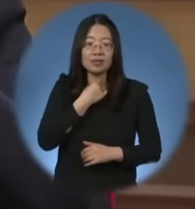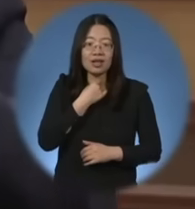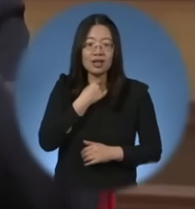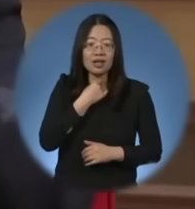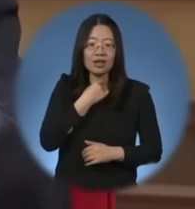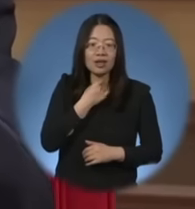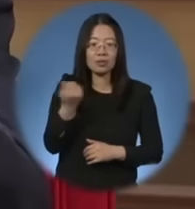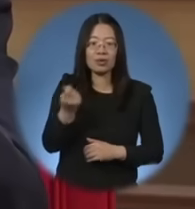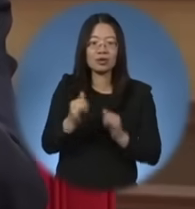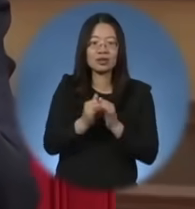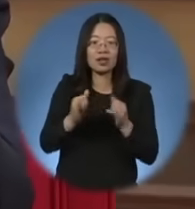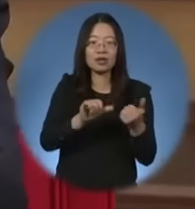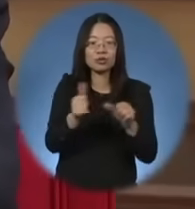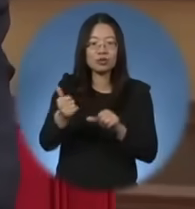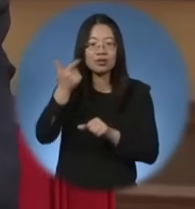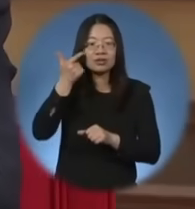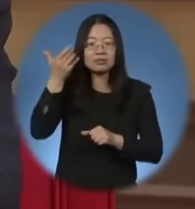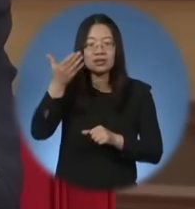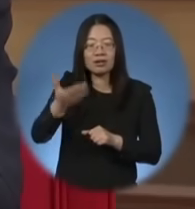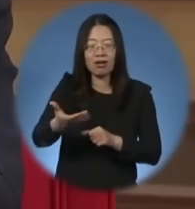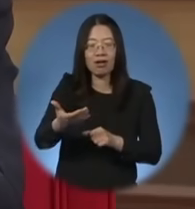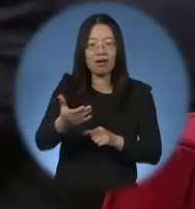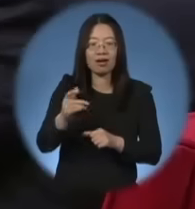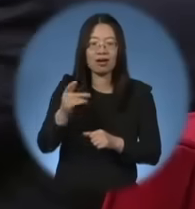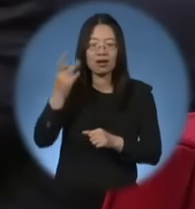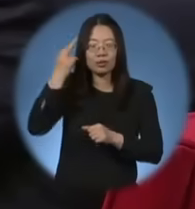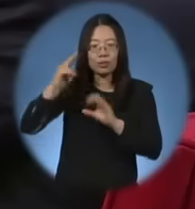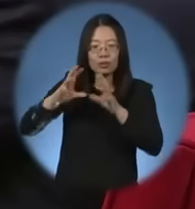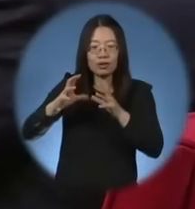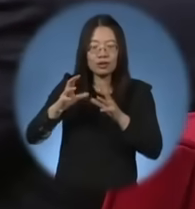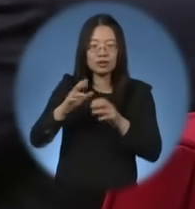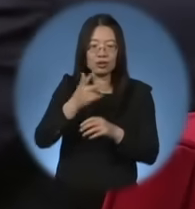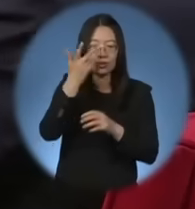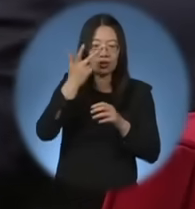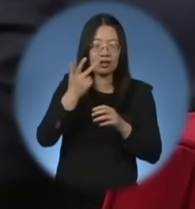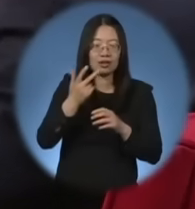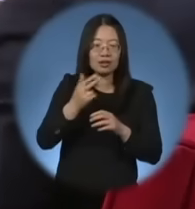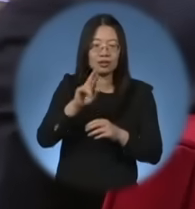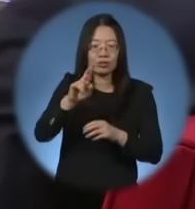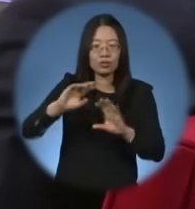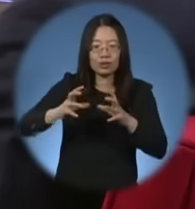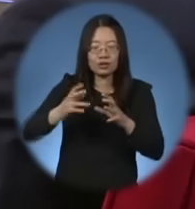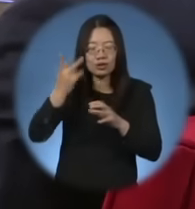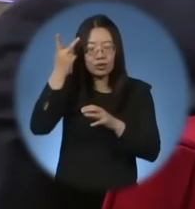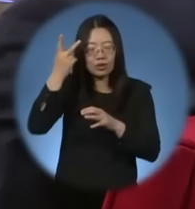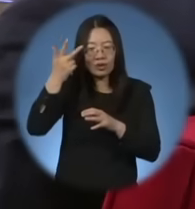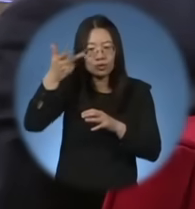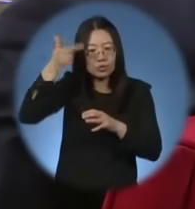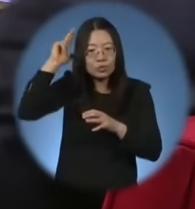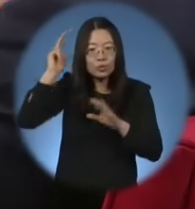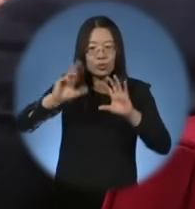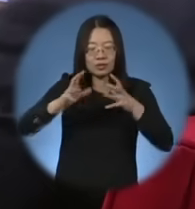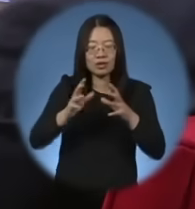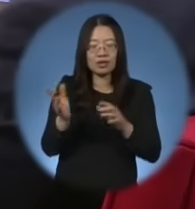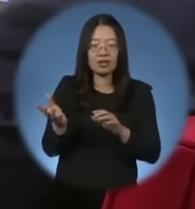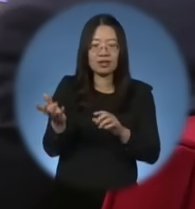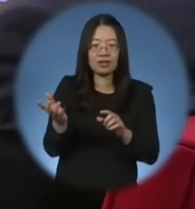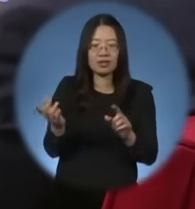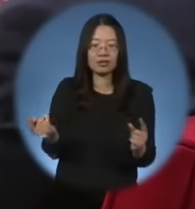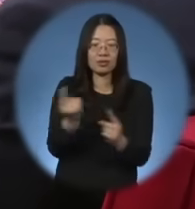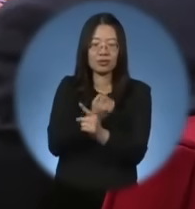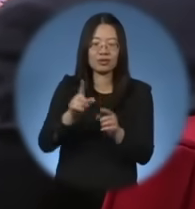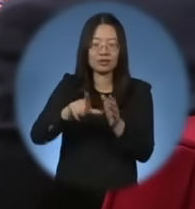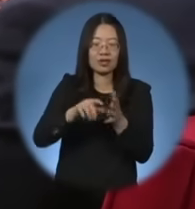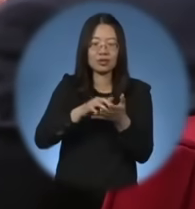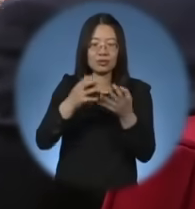것은 몇 사람 죽었습니까 고려해서 조선으로 넘어갈 때 예 예 그러니까 뭐 무지무지 많은 사람